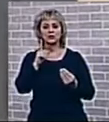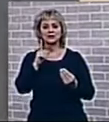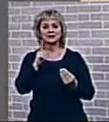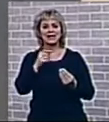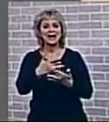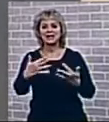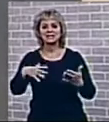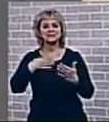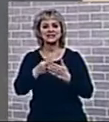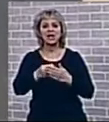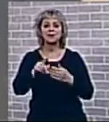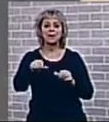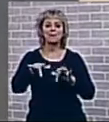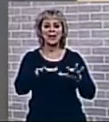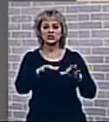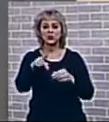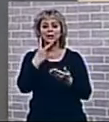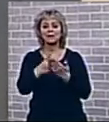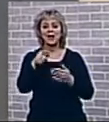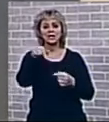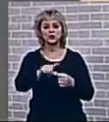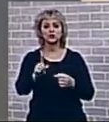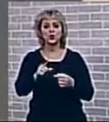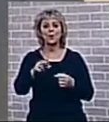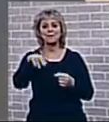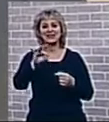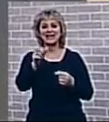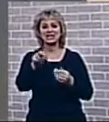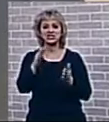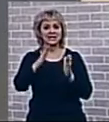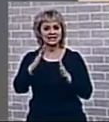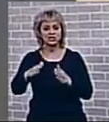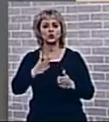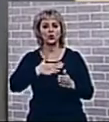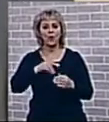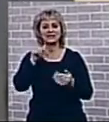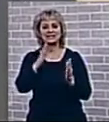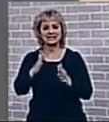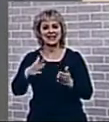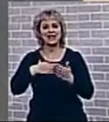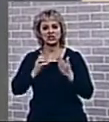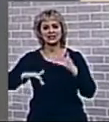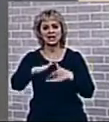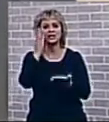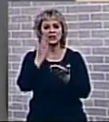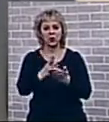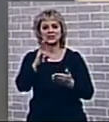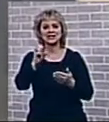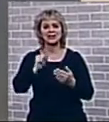молодежь разными своими поступками доказывает то, что патриотическое состояние и духовное состояние нашей страны находится